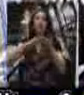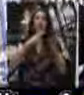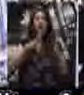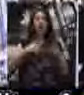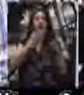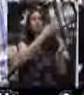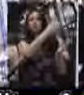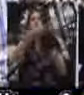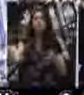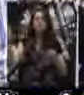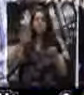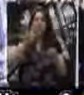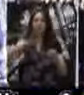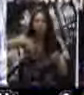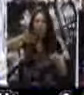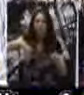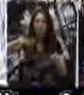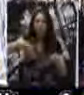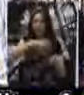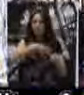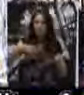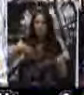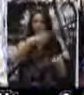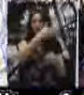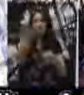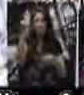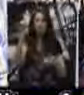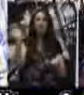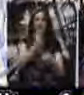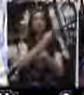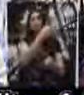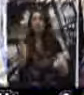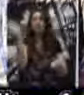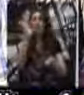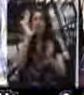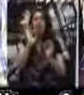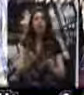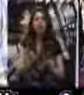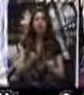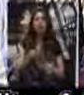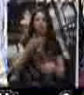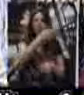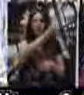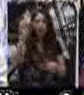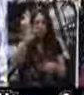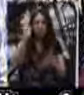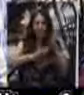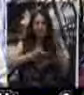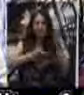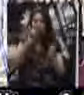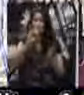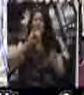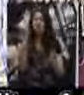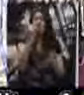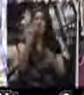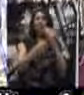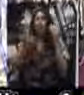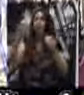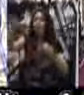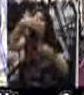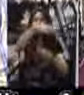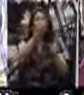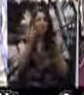عن جميع السجنات، الغلابة، الفقيرات اللي دخلوا مش بتهم جنائية، لكن دخلوا بس عشان خاطر ستروا